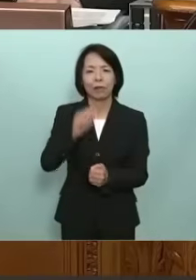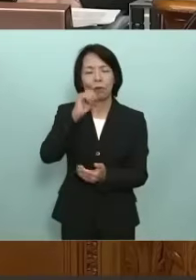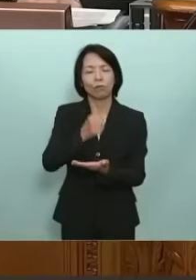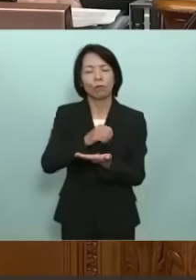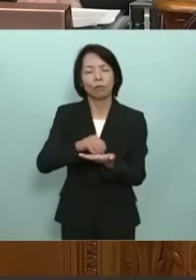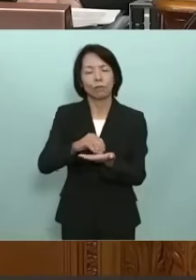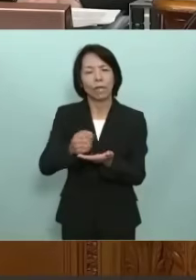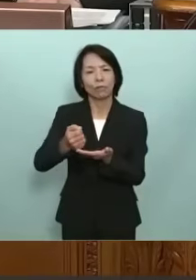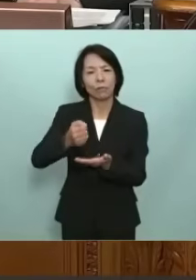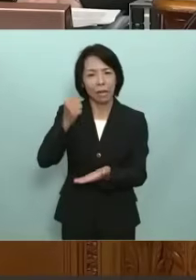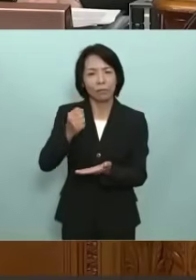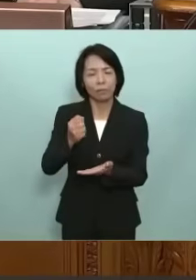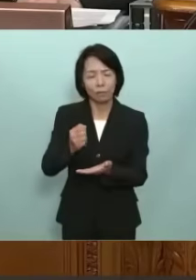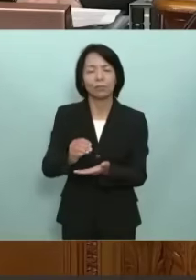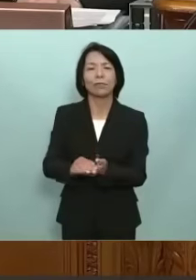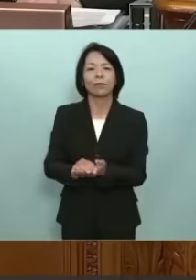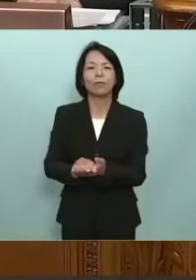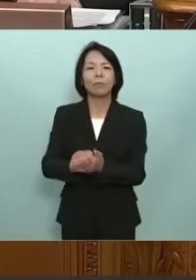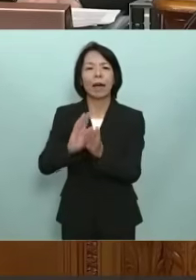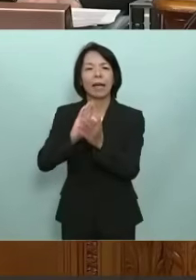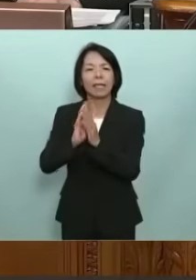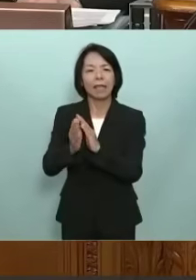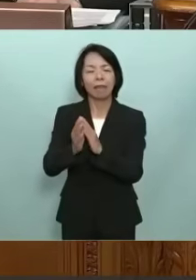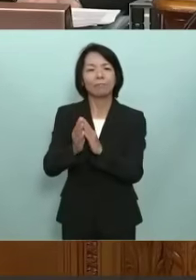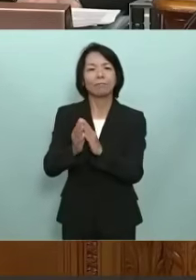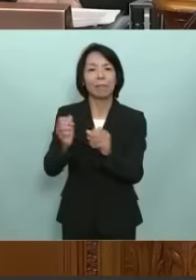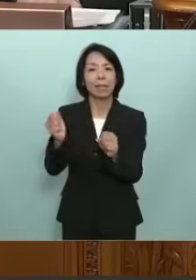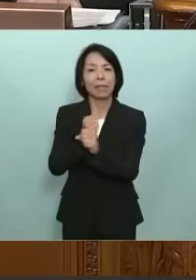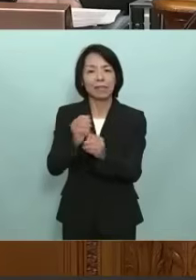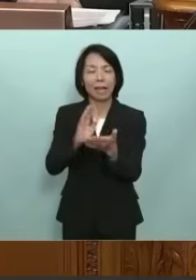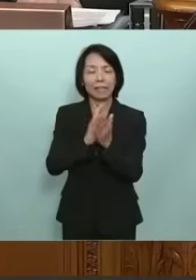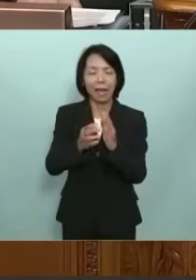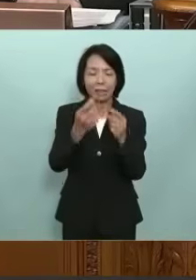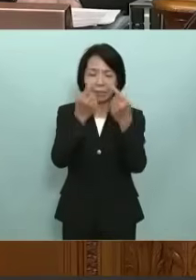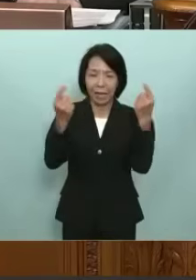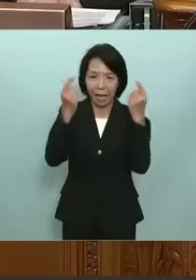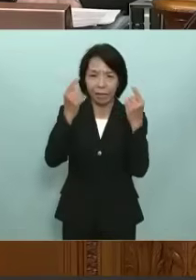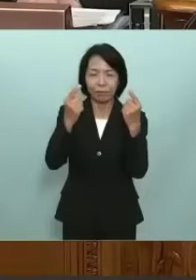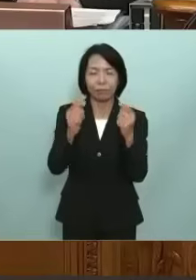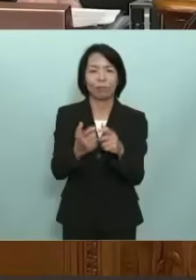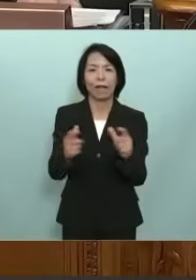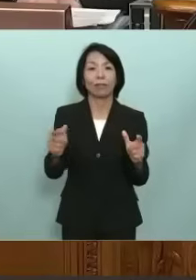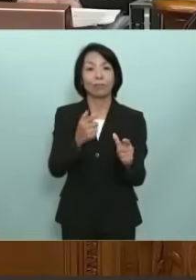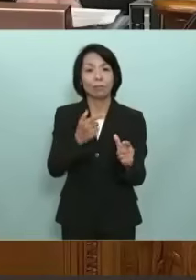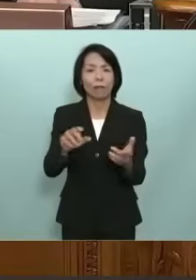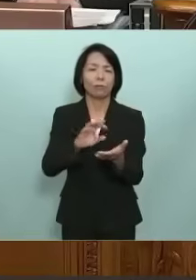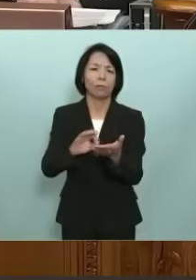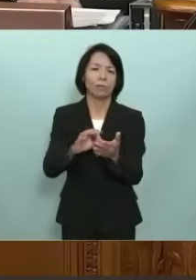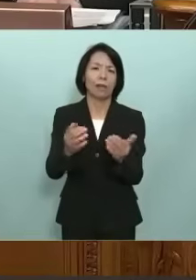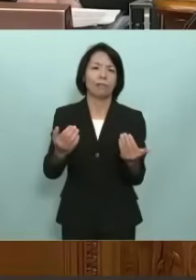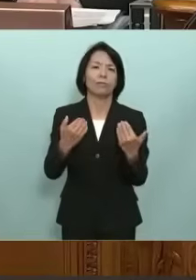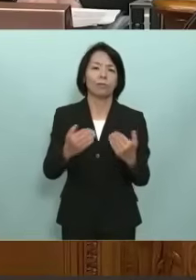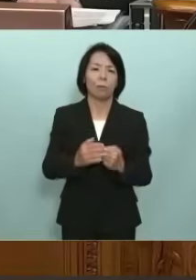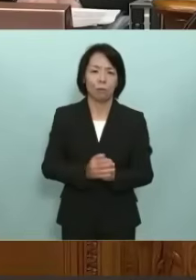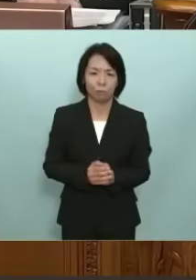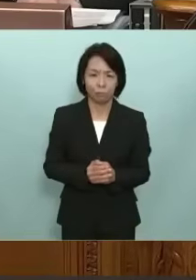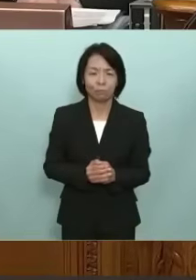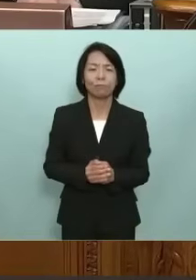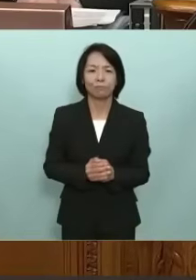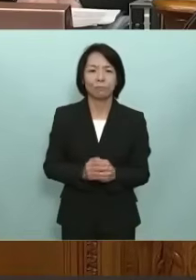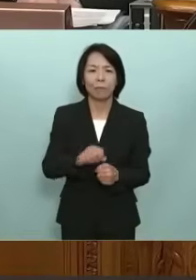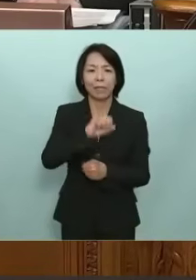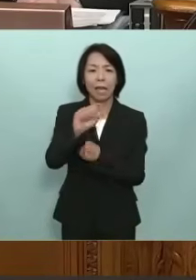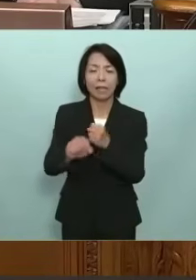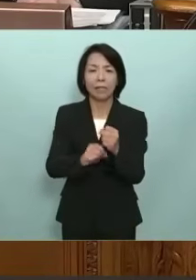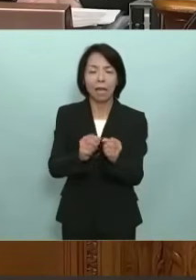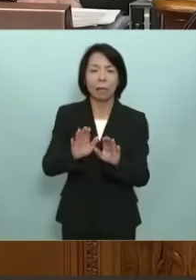拡充額の連携強化に使うべきです何よりも勝の級は能動的サイバー防御の